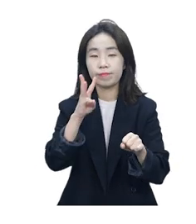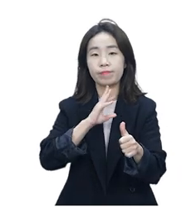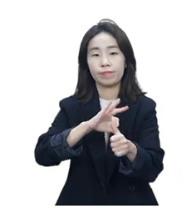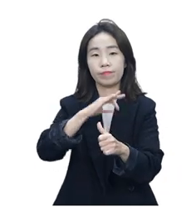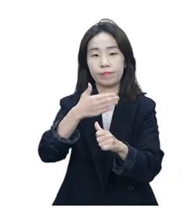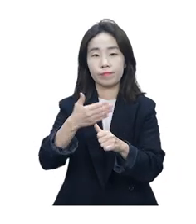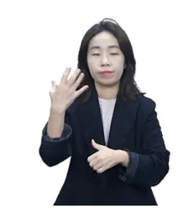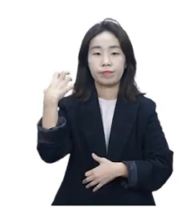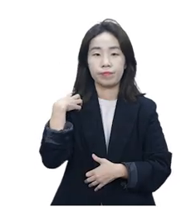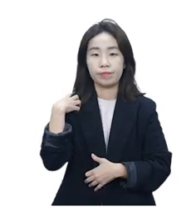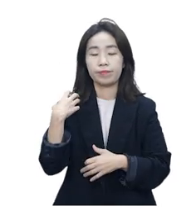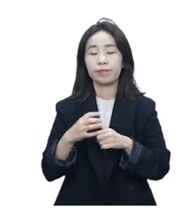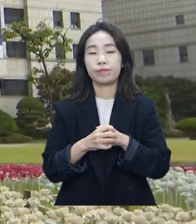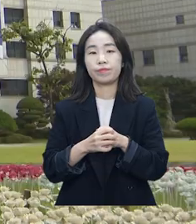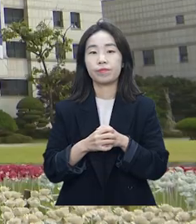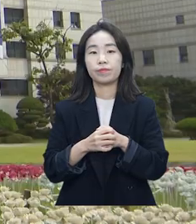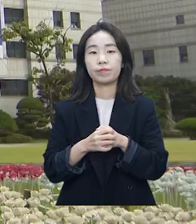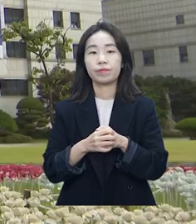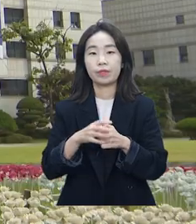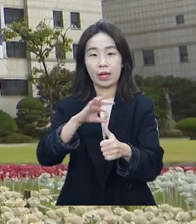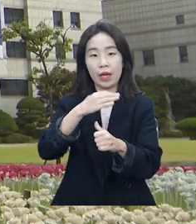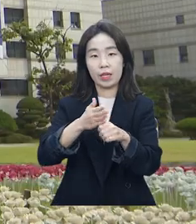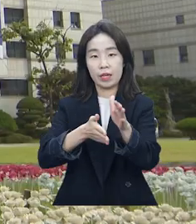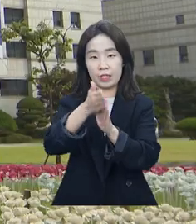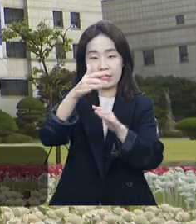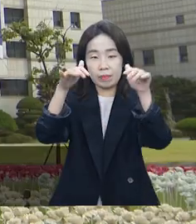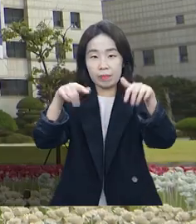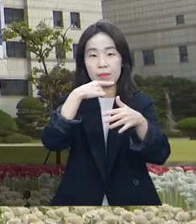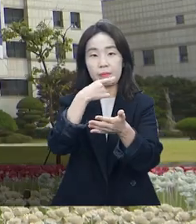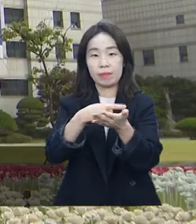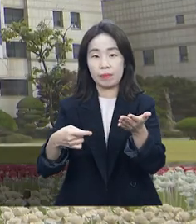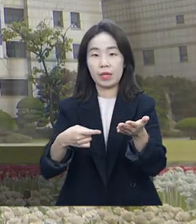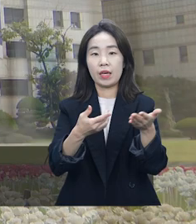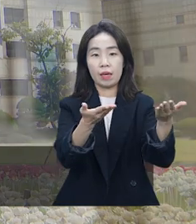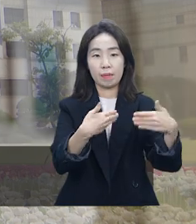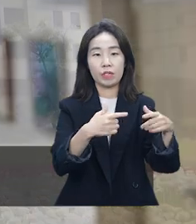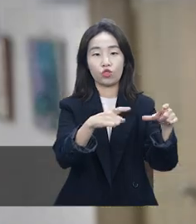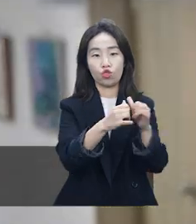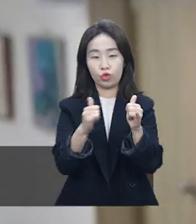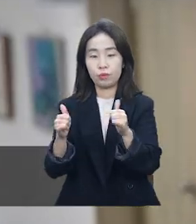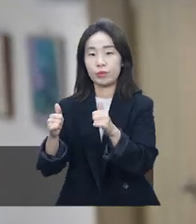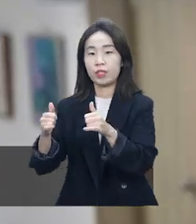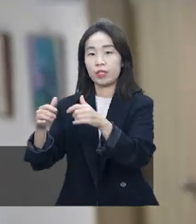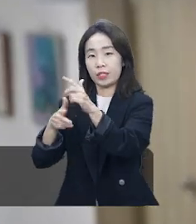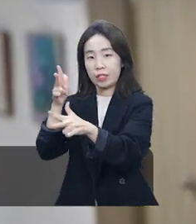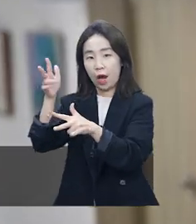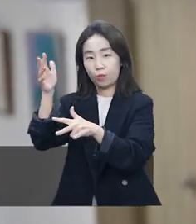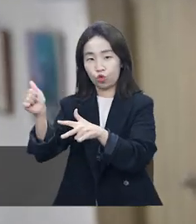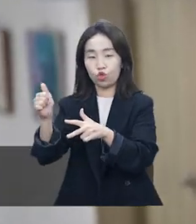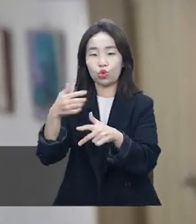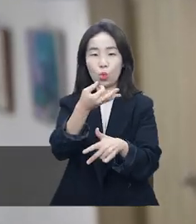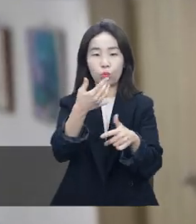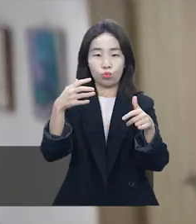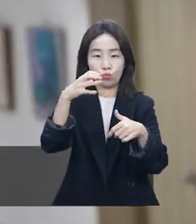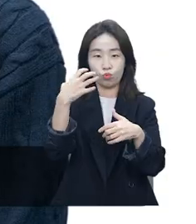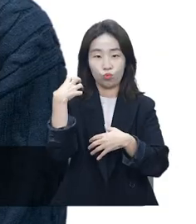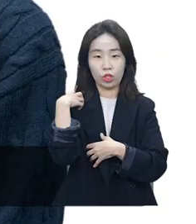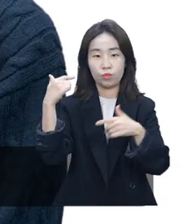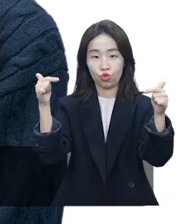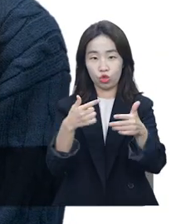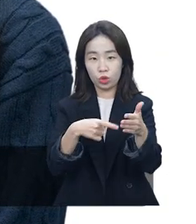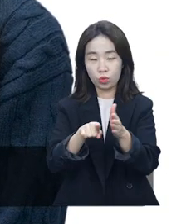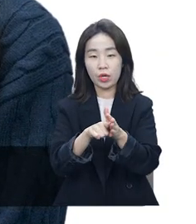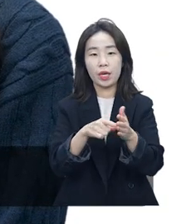안녕하세요. 3분의 1향의 이현주입니다. 안양시가 집중호우 피해 주민과 사업주의 경제적 부담을 줄이고자